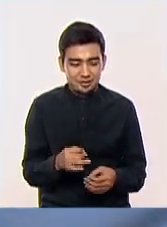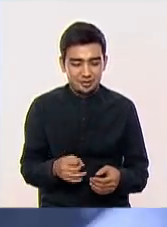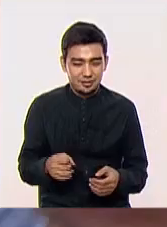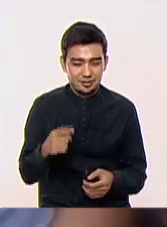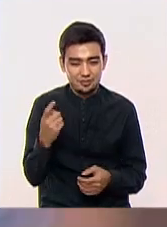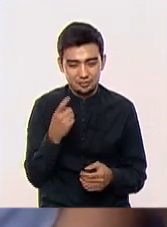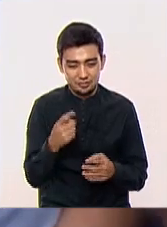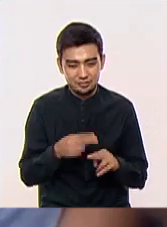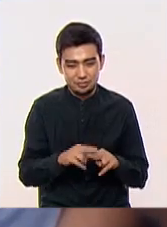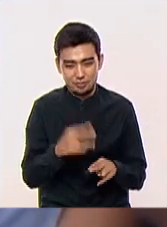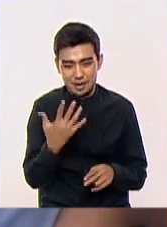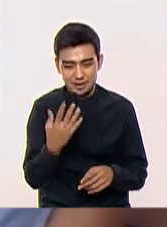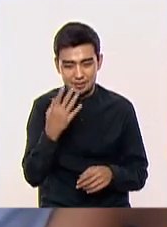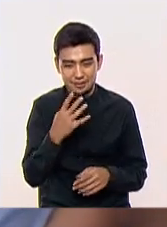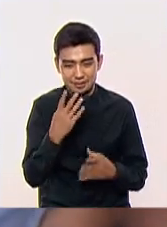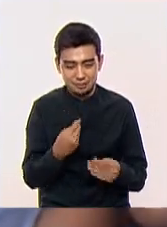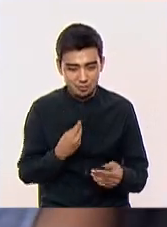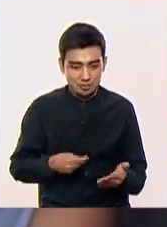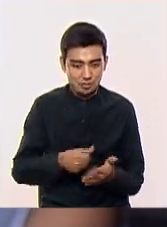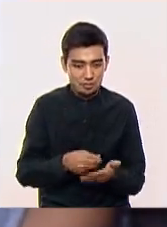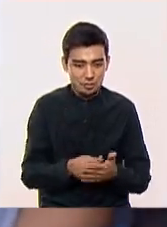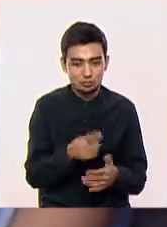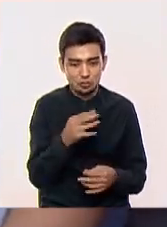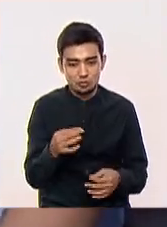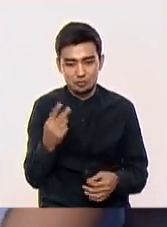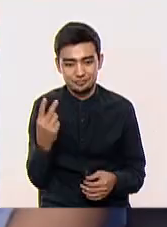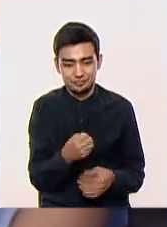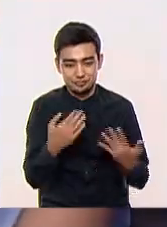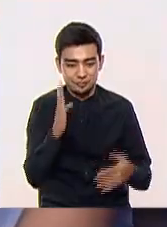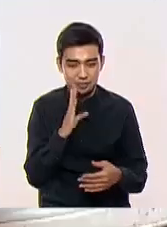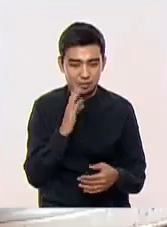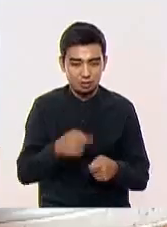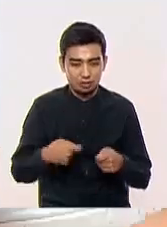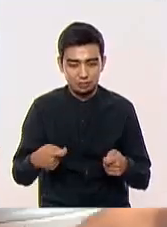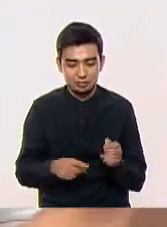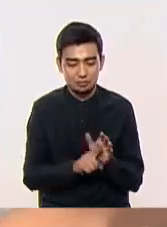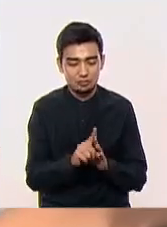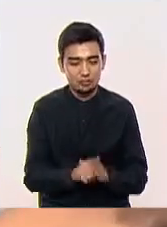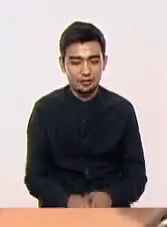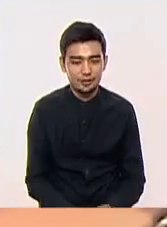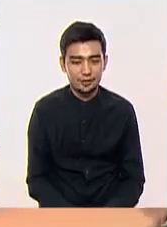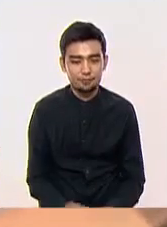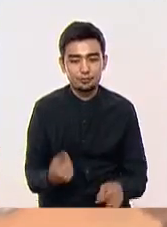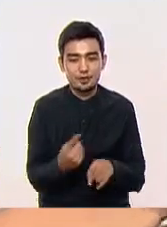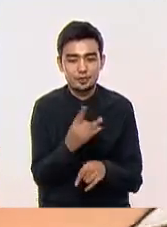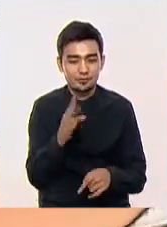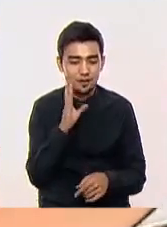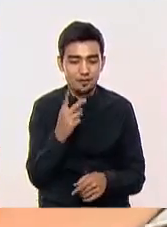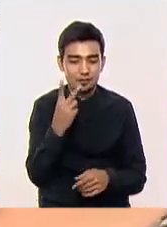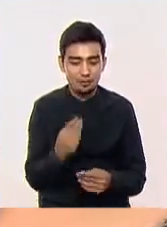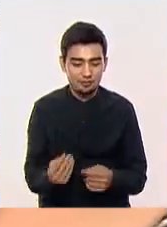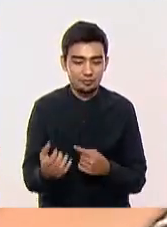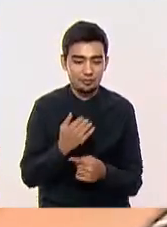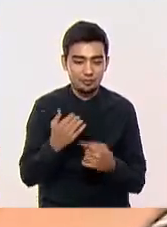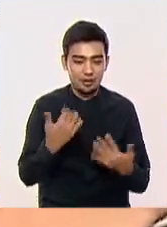полноценные 5 дней полива. Но 2 недели назад начались перебои с подачей воды. Первый раз нам дали 2 суток всего воды. И то